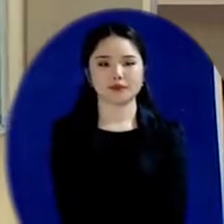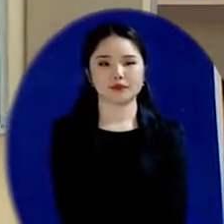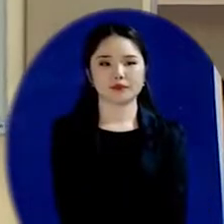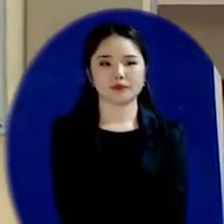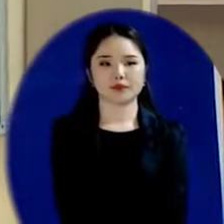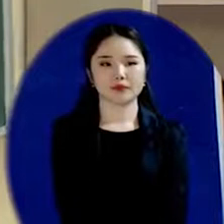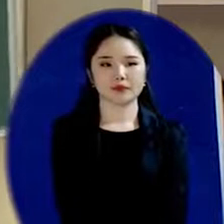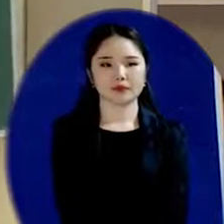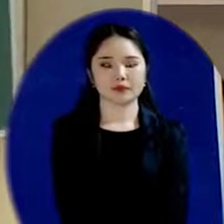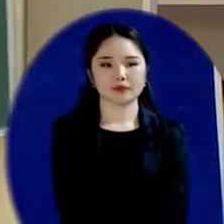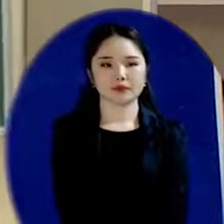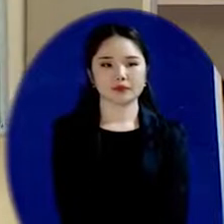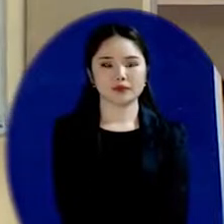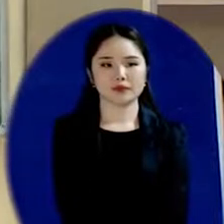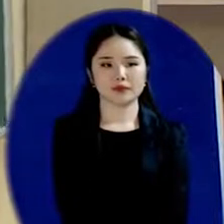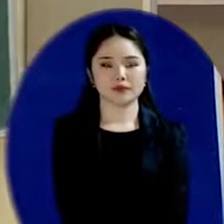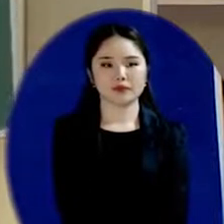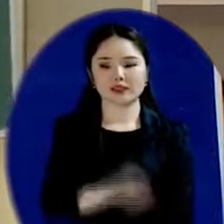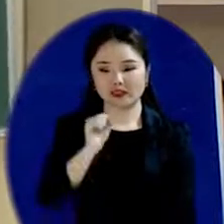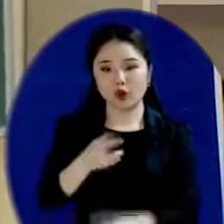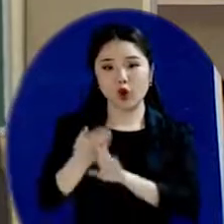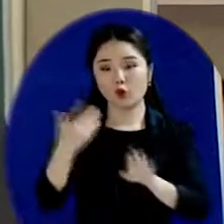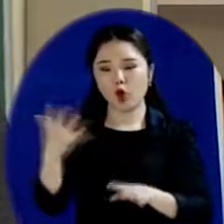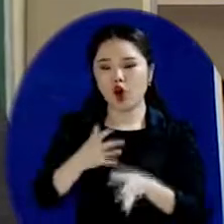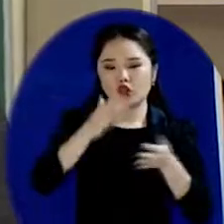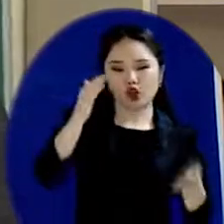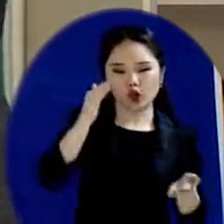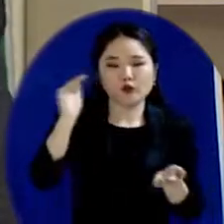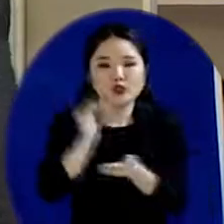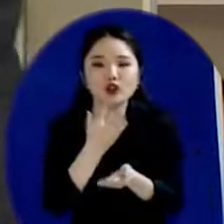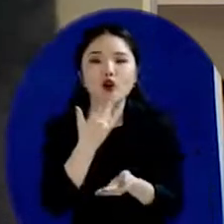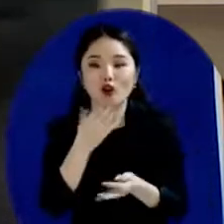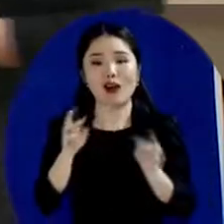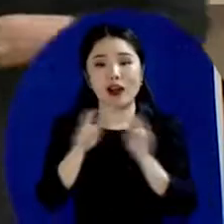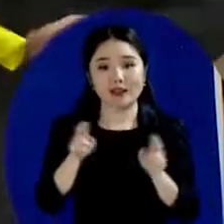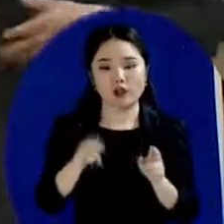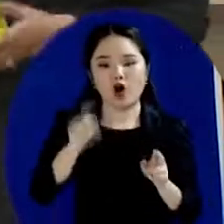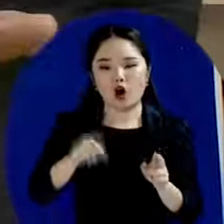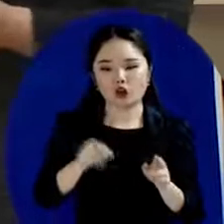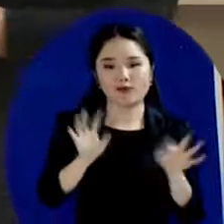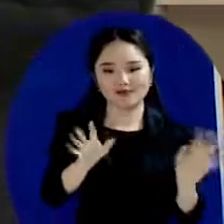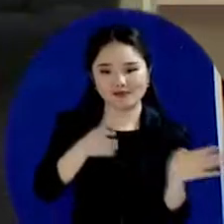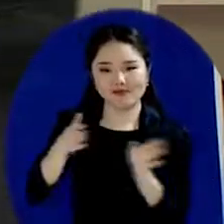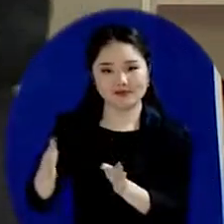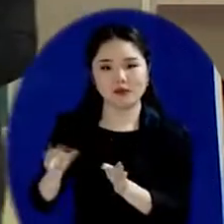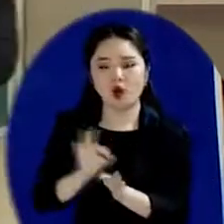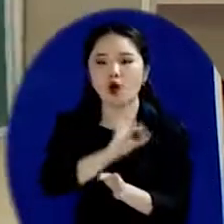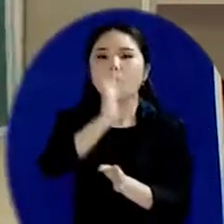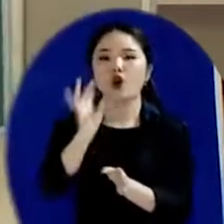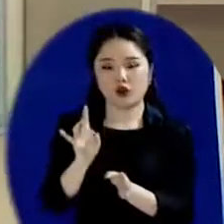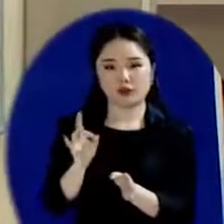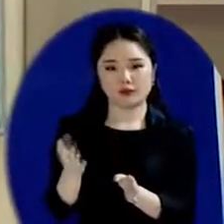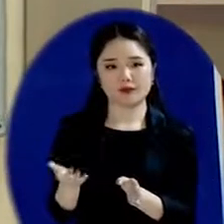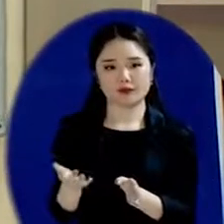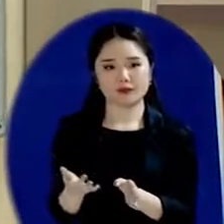За том жижиг өнгөөр нь ялгасан. Одоо бүгдээрээ юугаар нь ялгаж болох вэ гэдгийг та нар өөртөө яаж ялгаж болох вэ